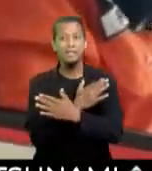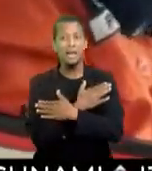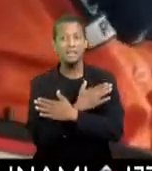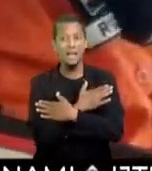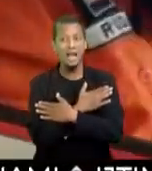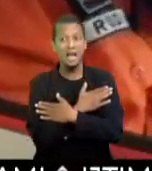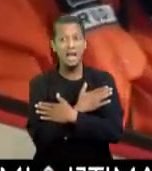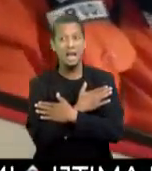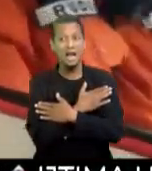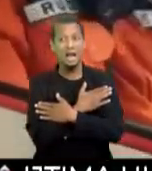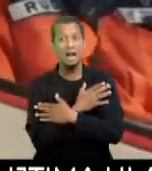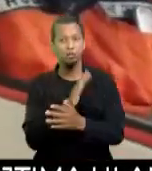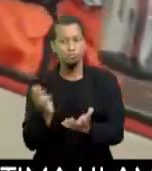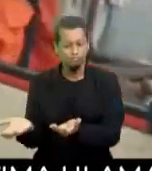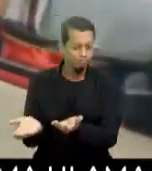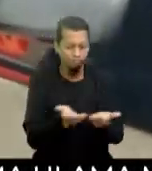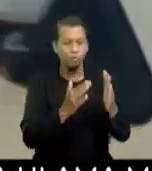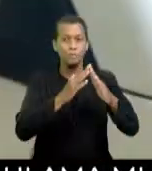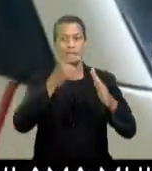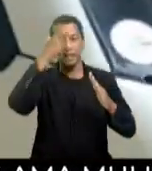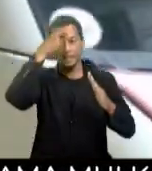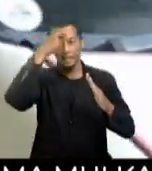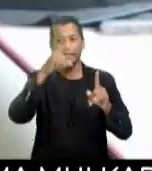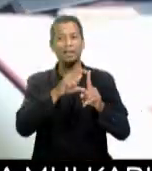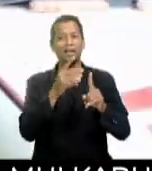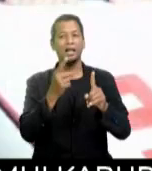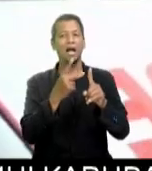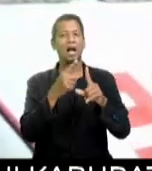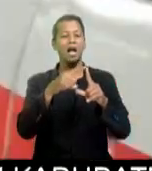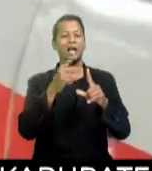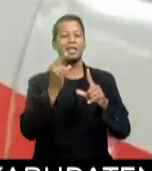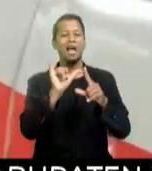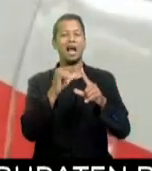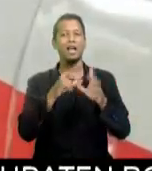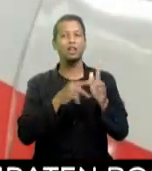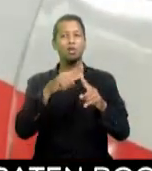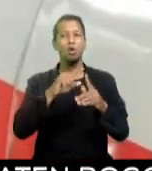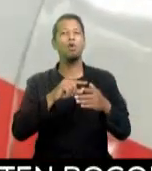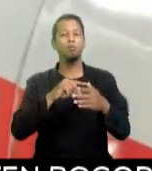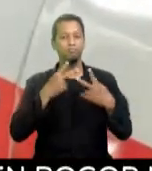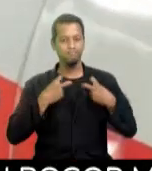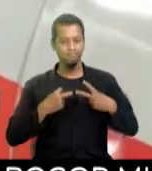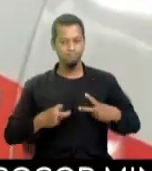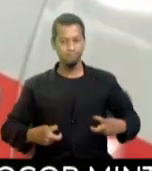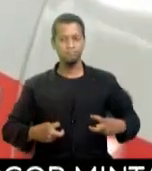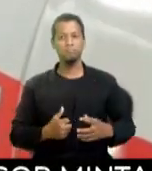pemulasaran jenazah Rumah Sakit Dr. Haryoto untuk dilakukan identifikasi oleh tim DVI Bidokes Polda Jawa Timur.